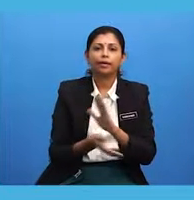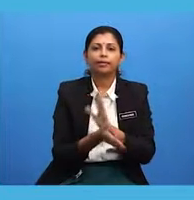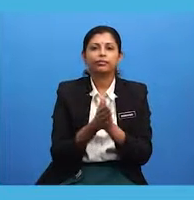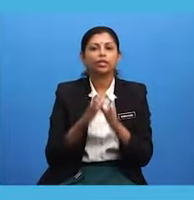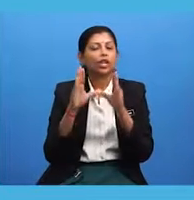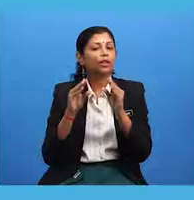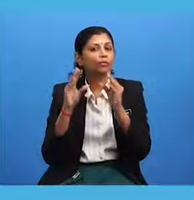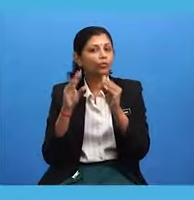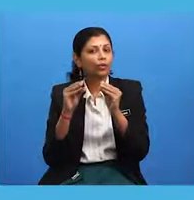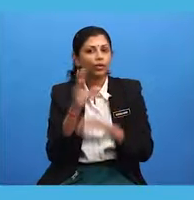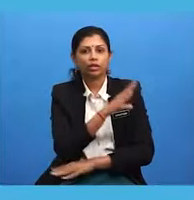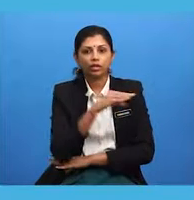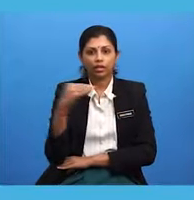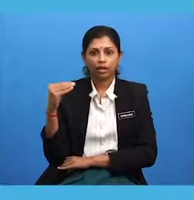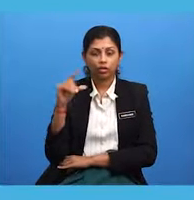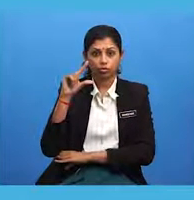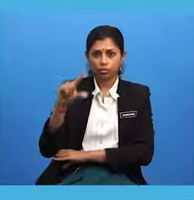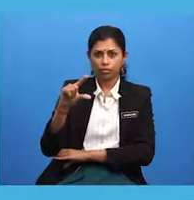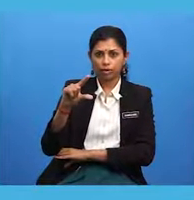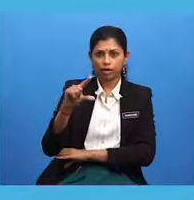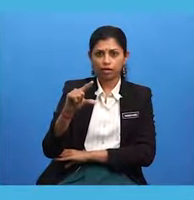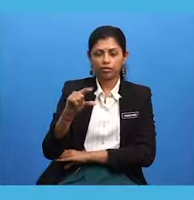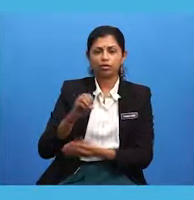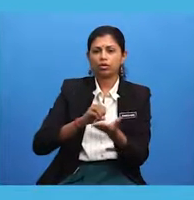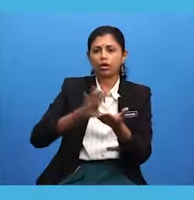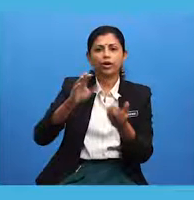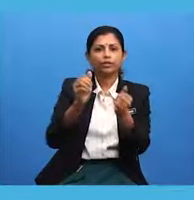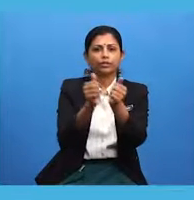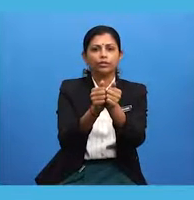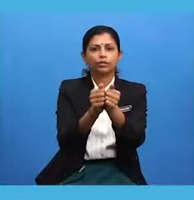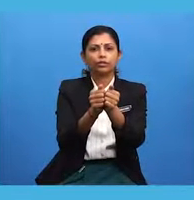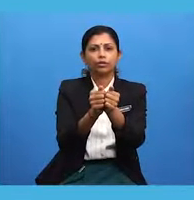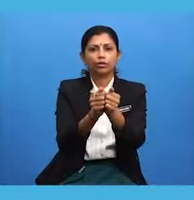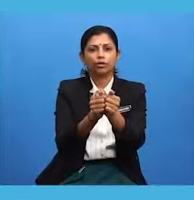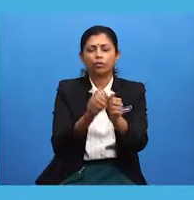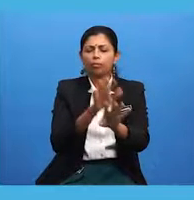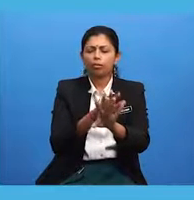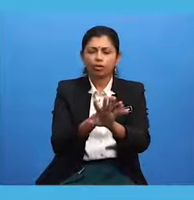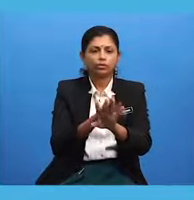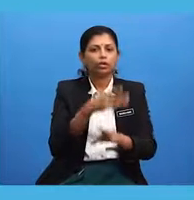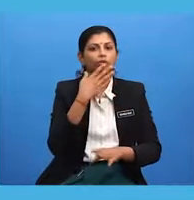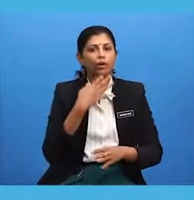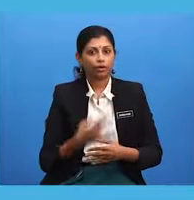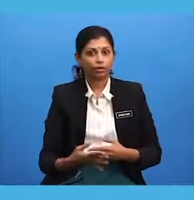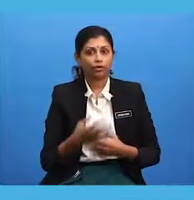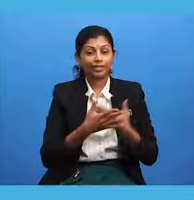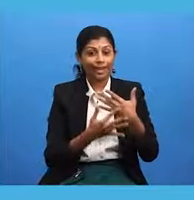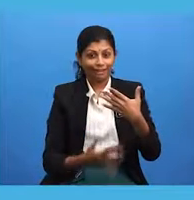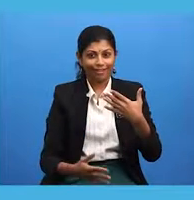menjadi lembut dan tebal, kaya dengan bekalan saru darah.